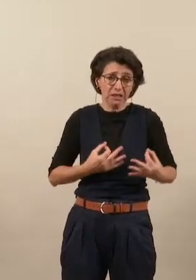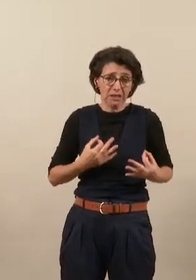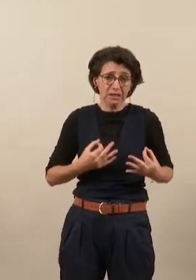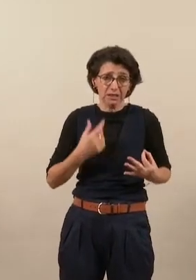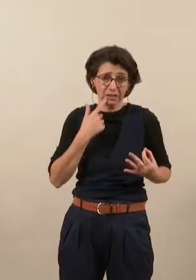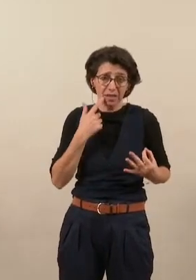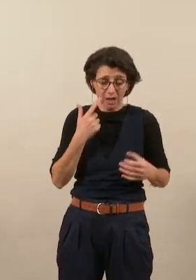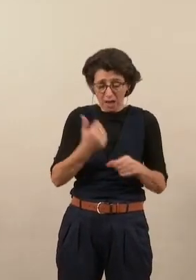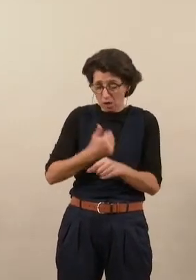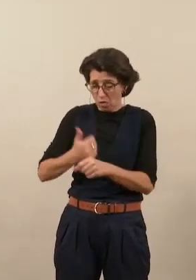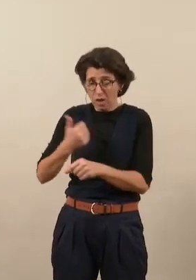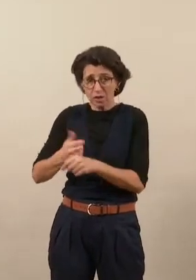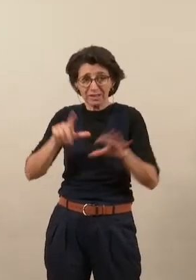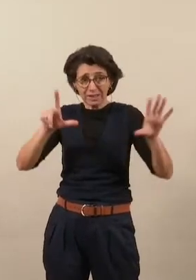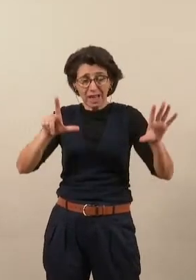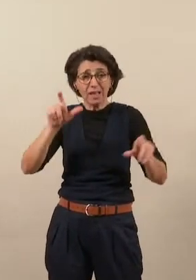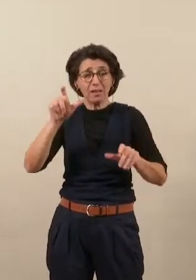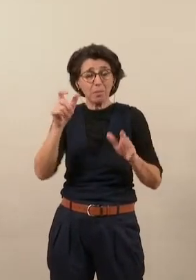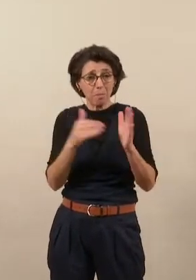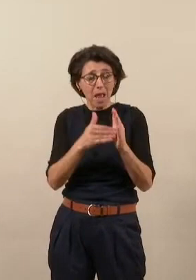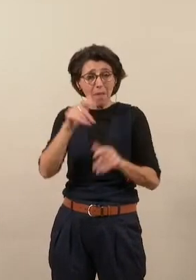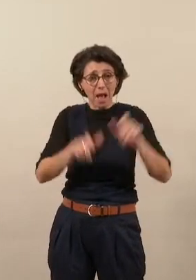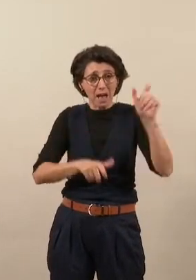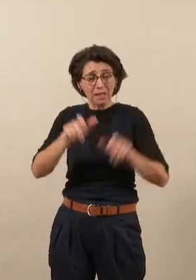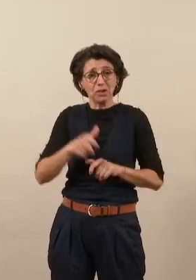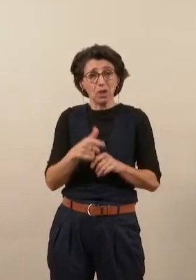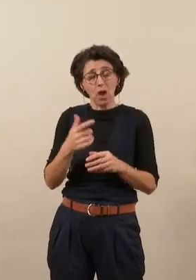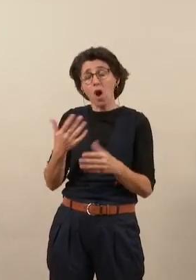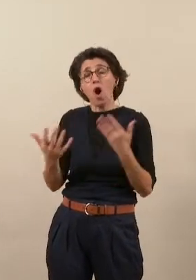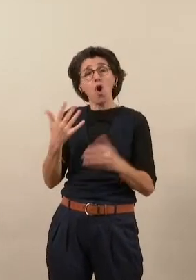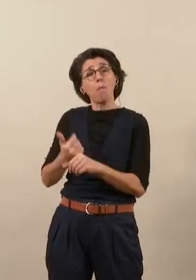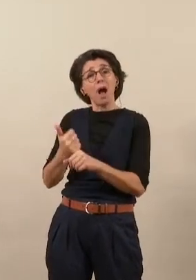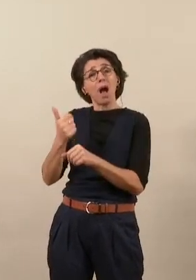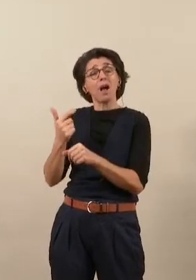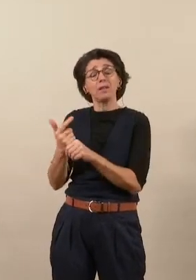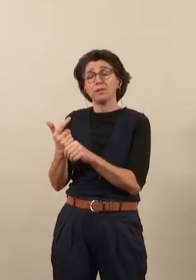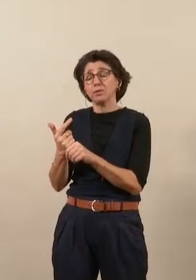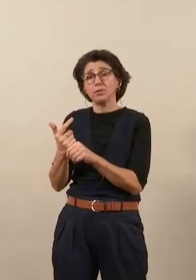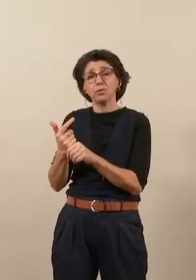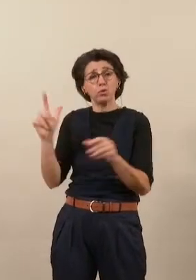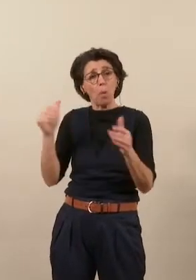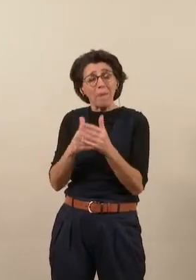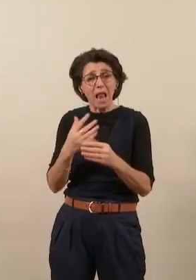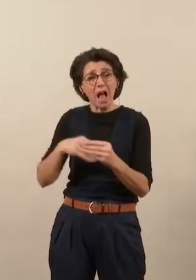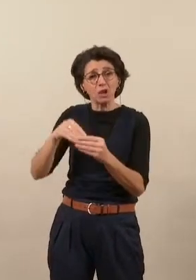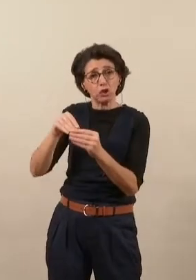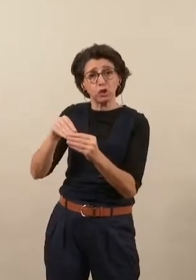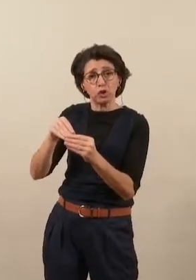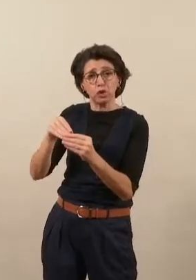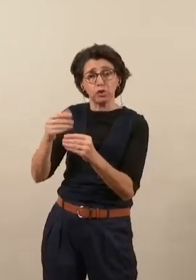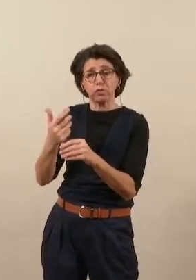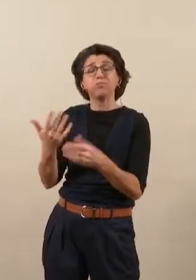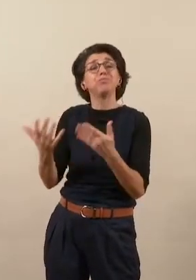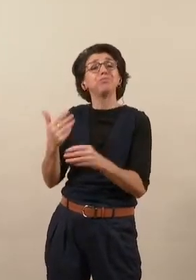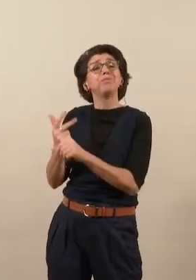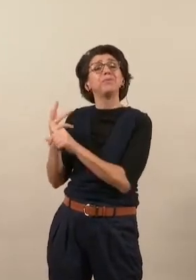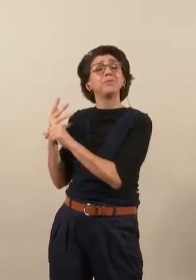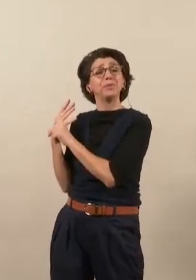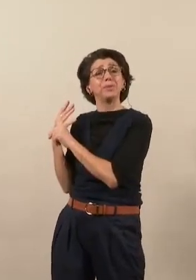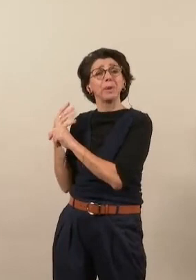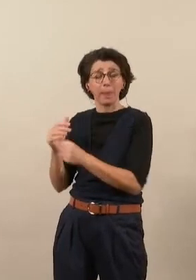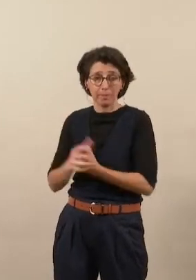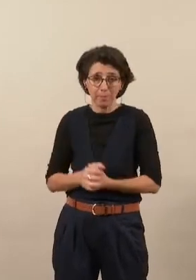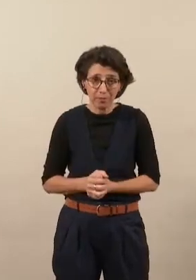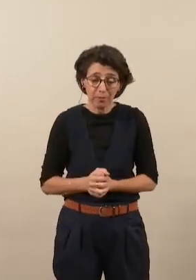soit 2000 de plus que le nombre total de spectateurs annuels du théâtre aujourd'hui. Et si je ne prends que les chômeurs, qui étaient